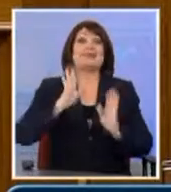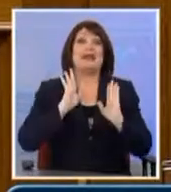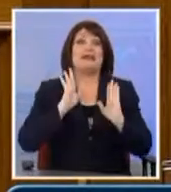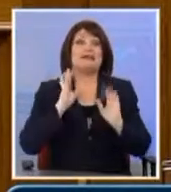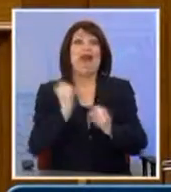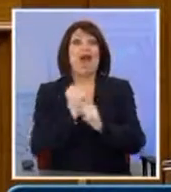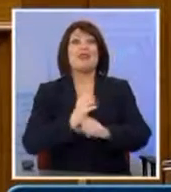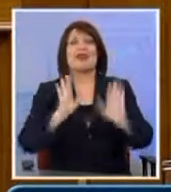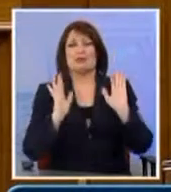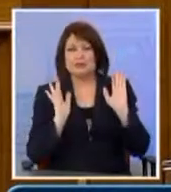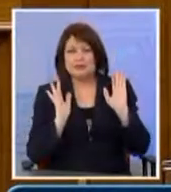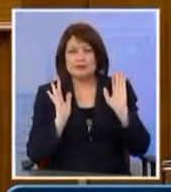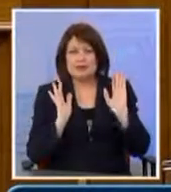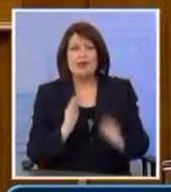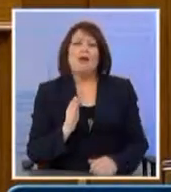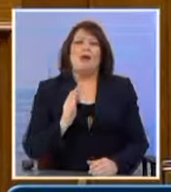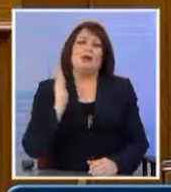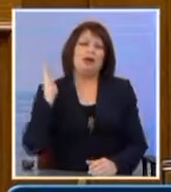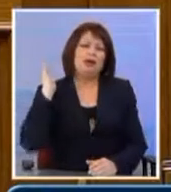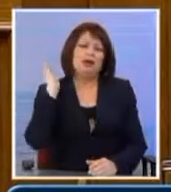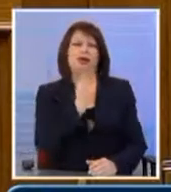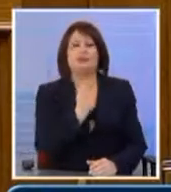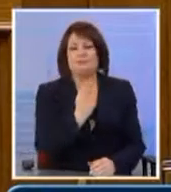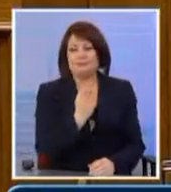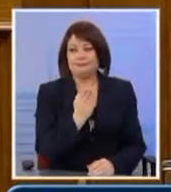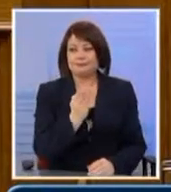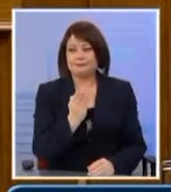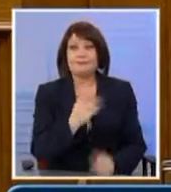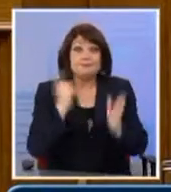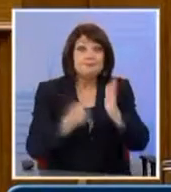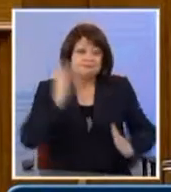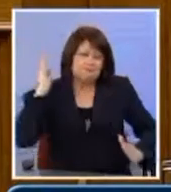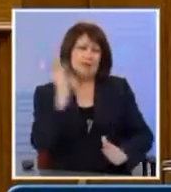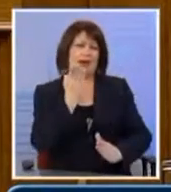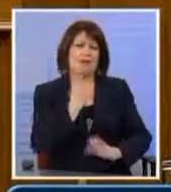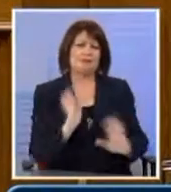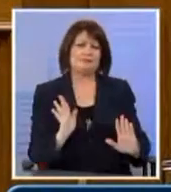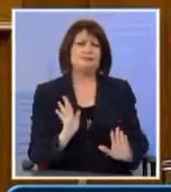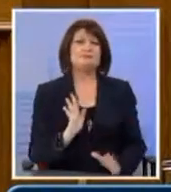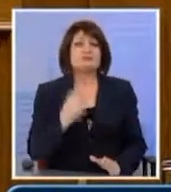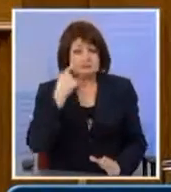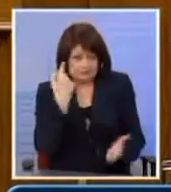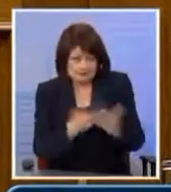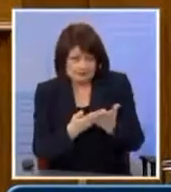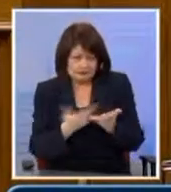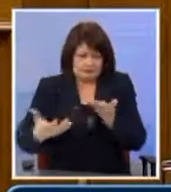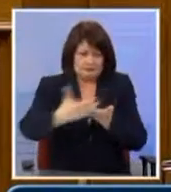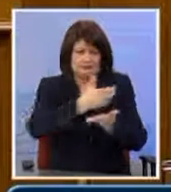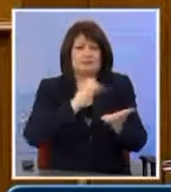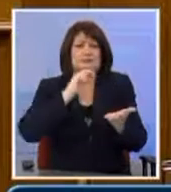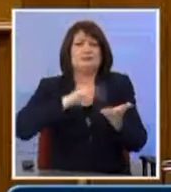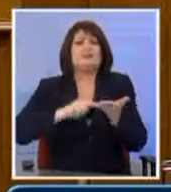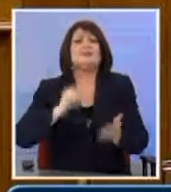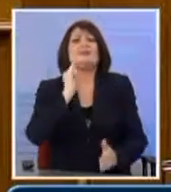εργασία με το υψηλότερο ιστορικό πρόστιμο που επιβλήθηκε. Και αυτό εξηγεί γιατί πάνε καλύτερα και τα έσοδα του ΙΚΑ